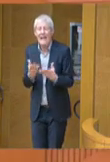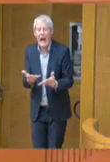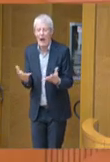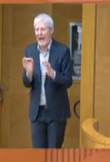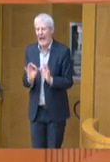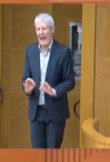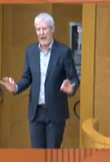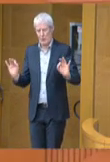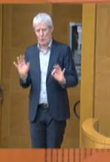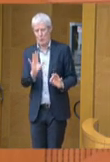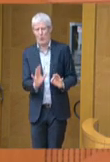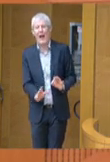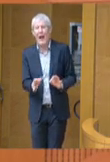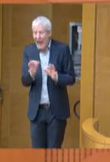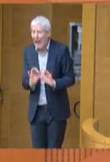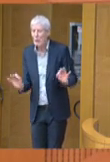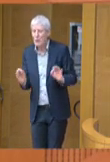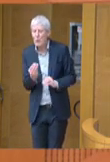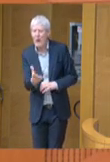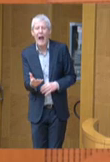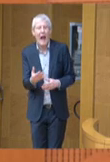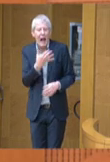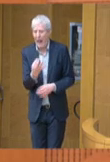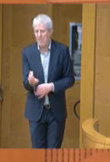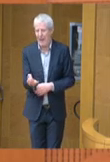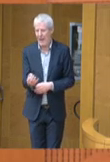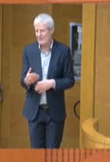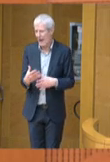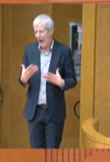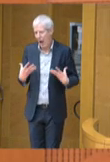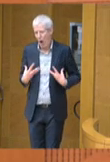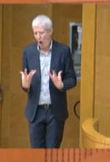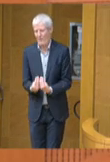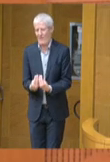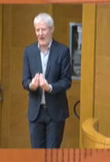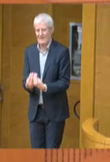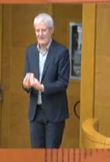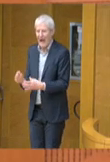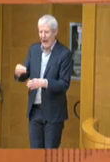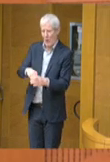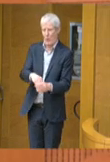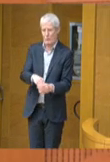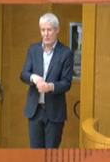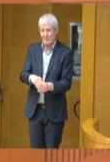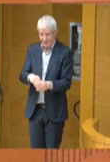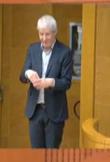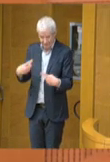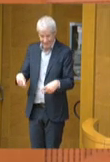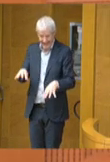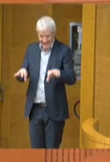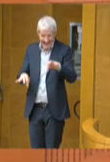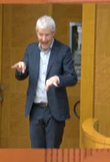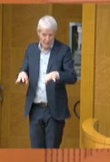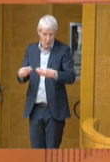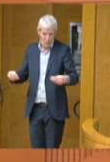educare, ed educare alla bellezza, alla convivenza, all'inclusione. Allora, quale migliore strumento del teatro